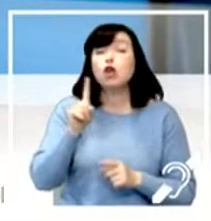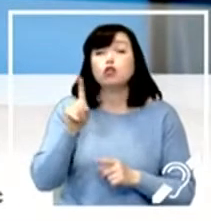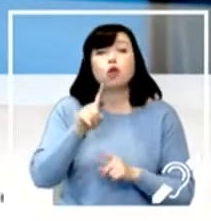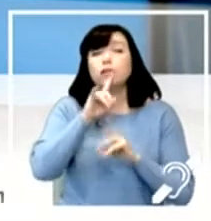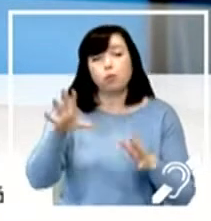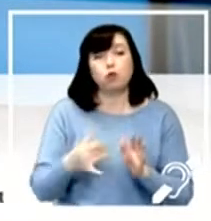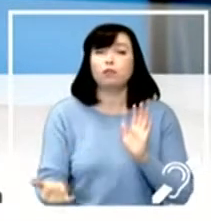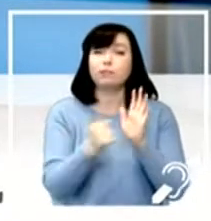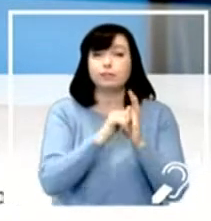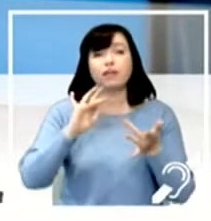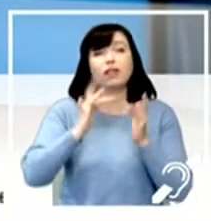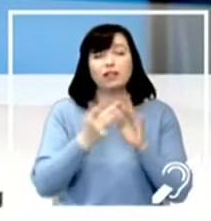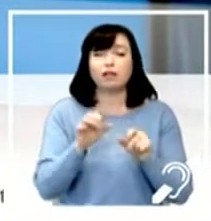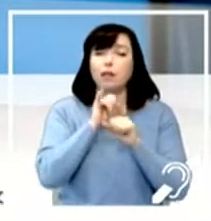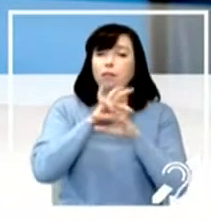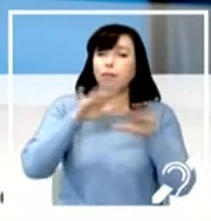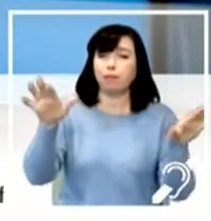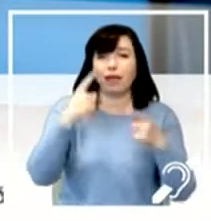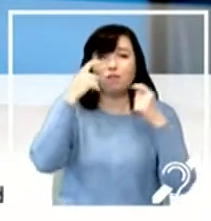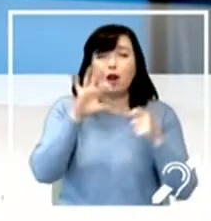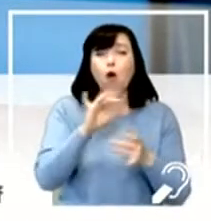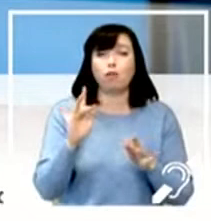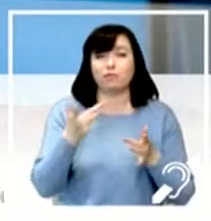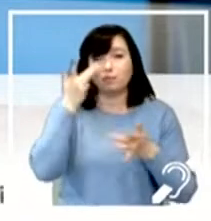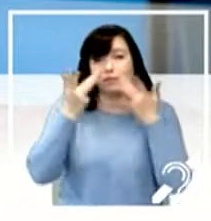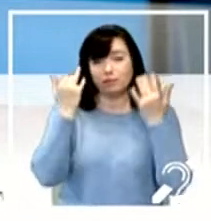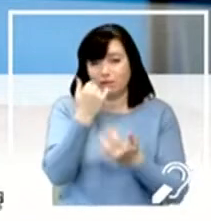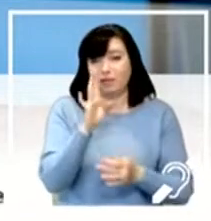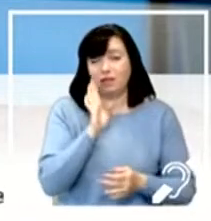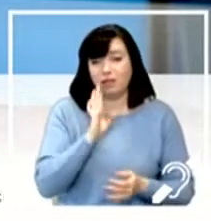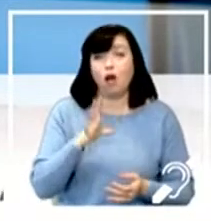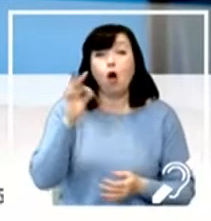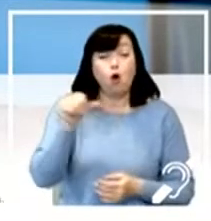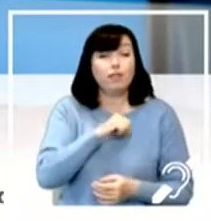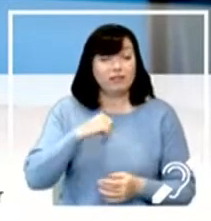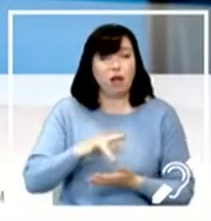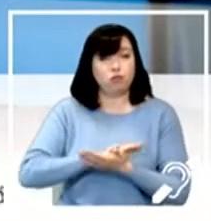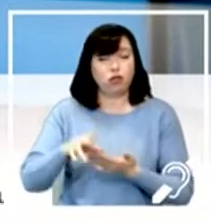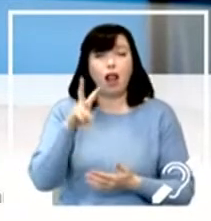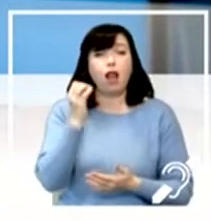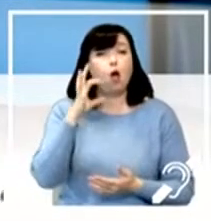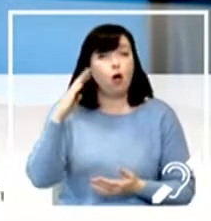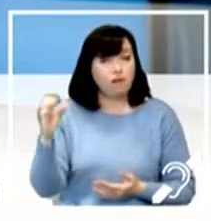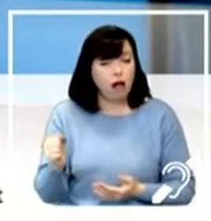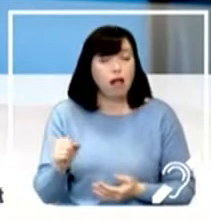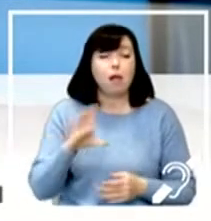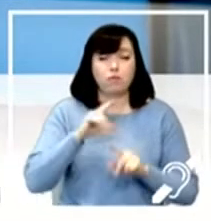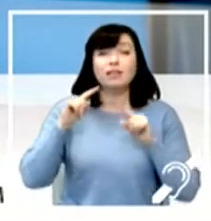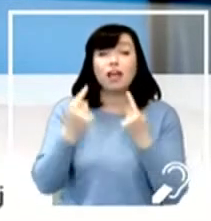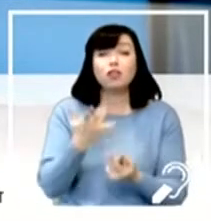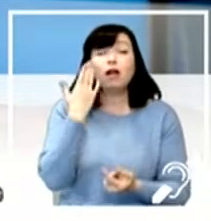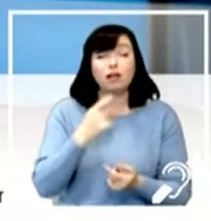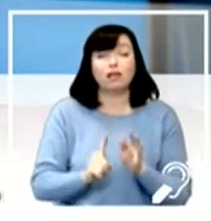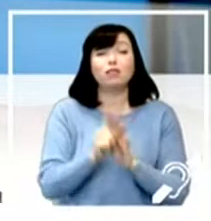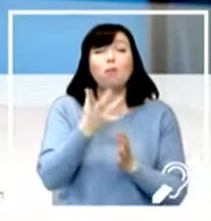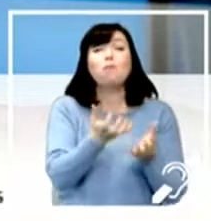internet imagini intime cu ea. Bărbatul cu antecedente penale este originar din Leova. El a fost reținut în timp ce primea o parte din